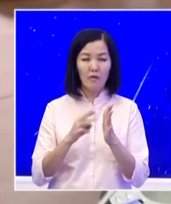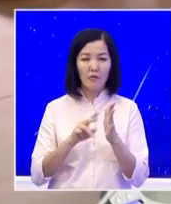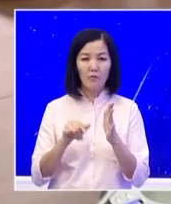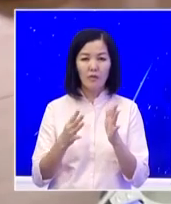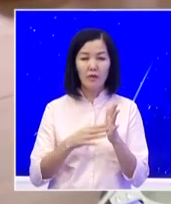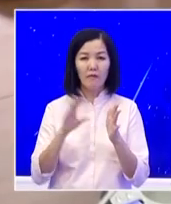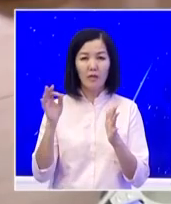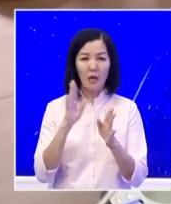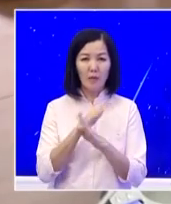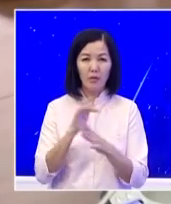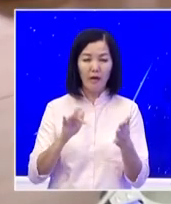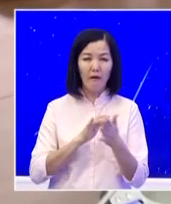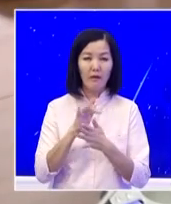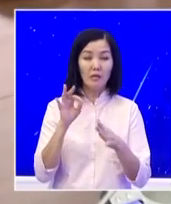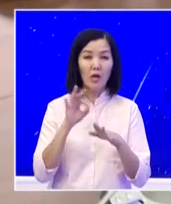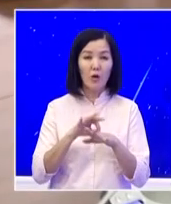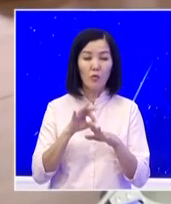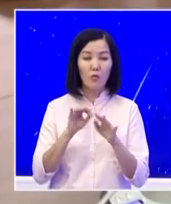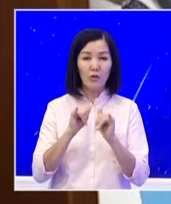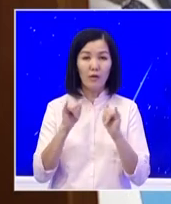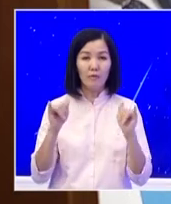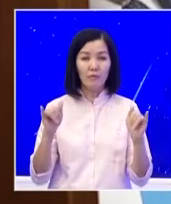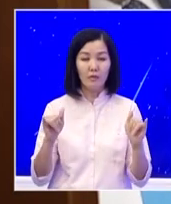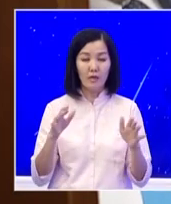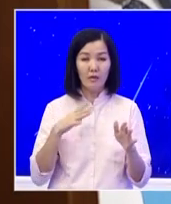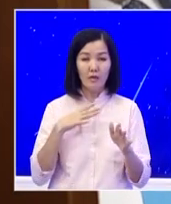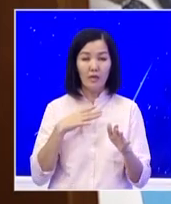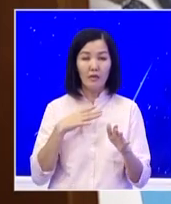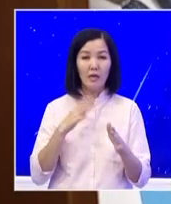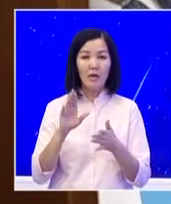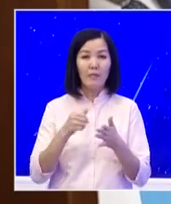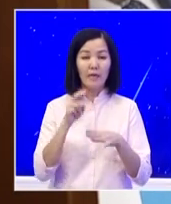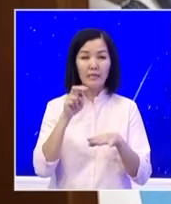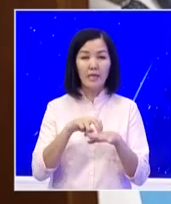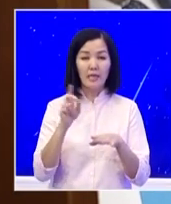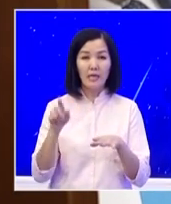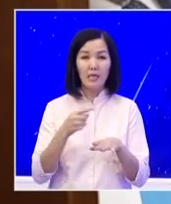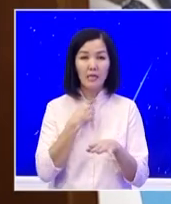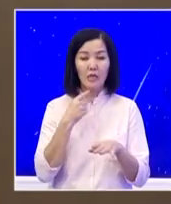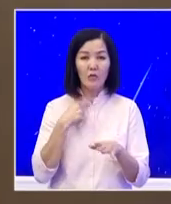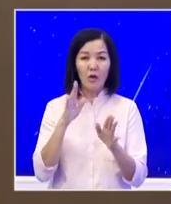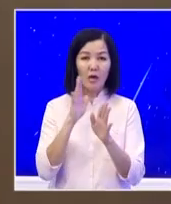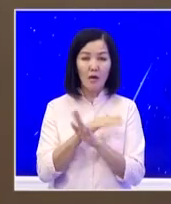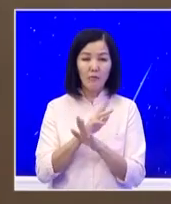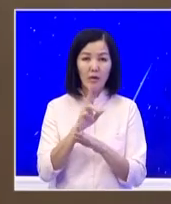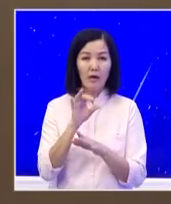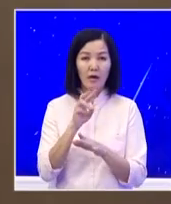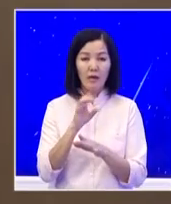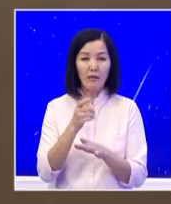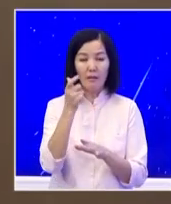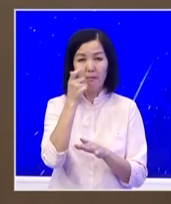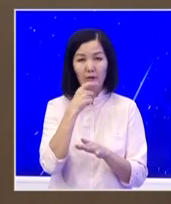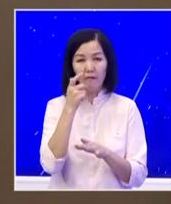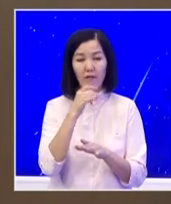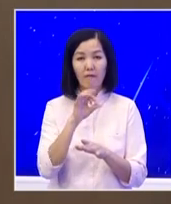8,9%. Аудан қалаларда індет бас көтеріп тұр. Көрсеткіштер жан түршіктіреді. Бас санитарлық дәрігер Талдықорған, Қапшағай, Қаратал, Панфилов, Ескелді,